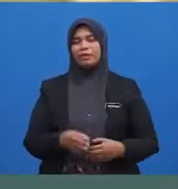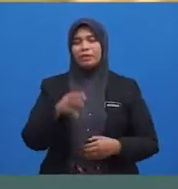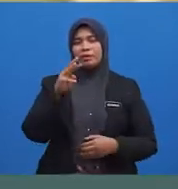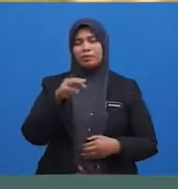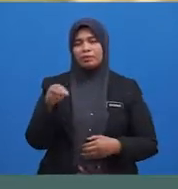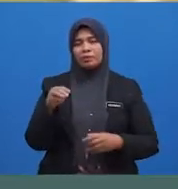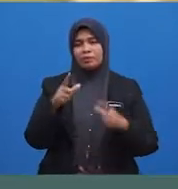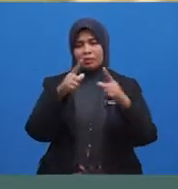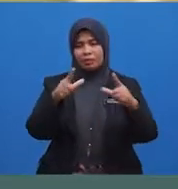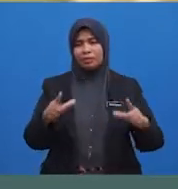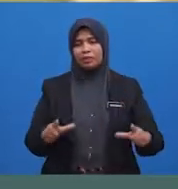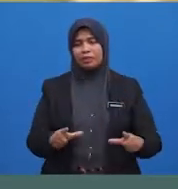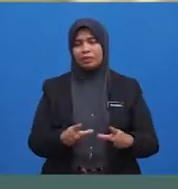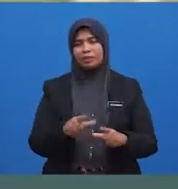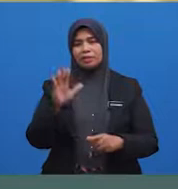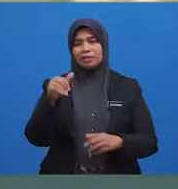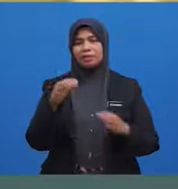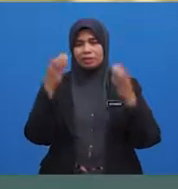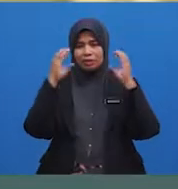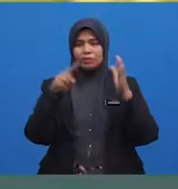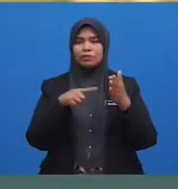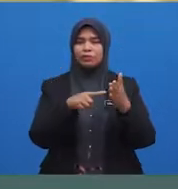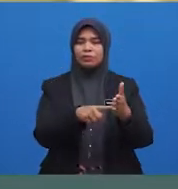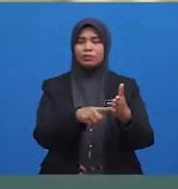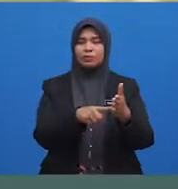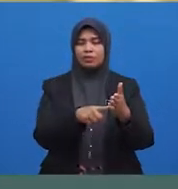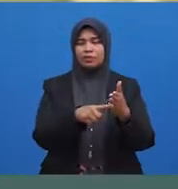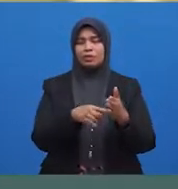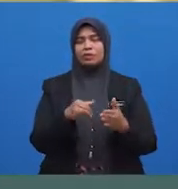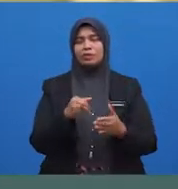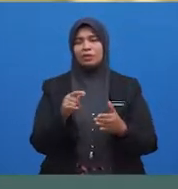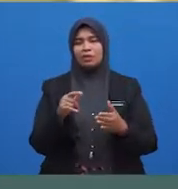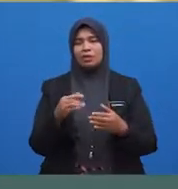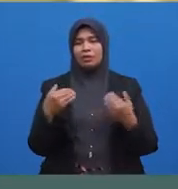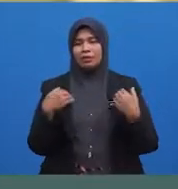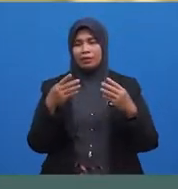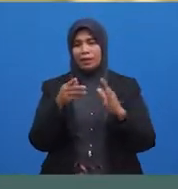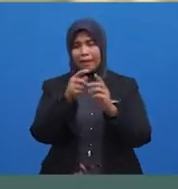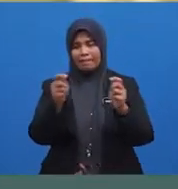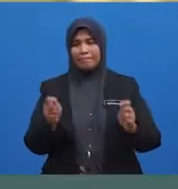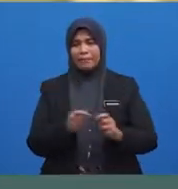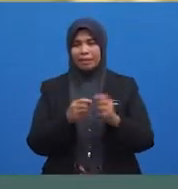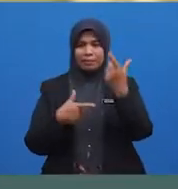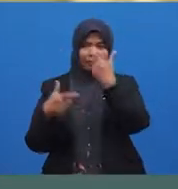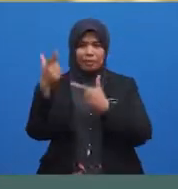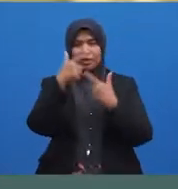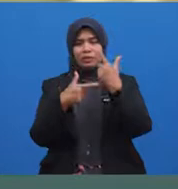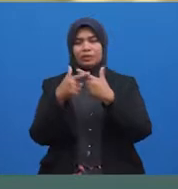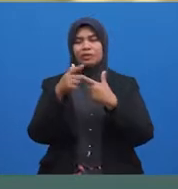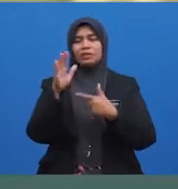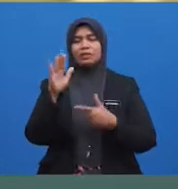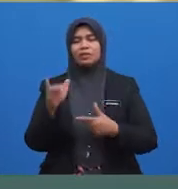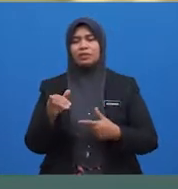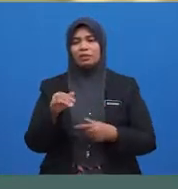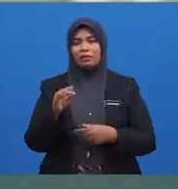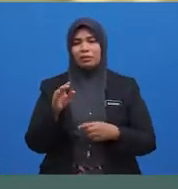yang cikgu tunjukkan pada paparan ini merupakan tempat pelancongan yang wajib dikunjungi sekiranya kamu melawat